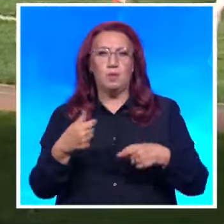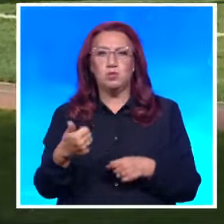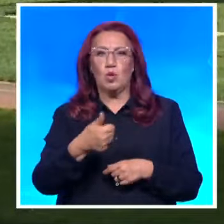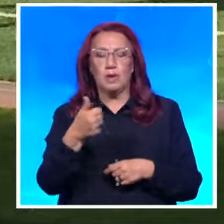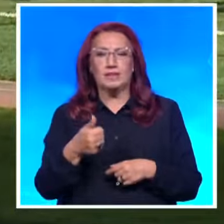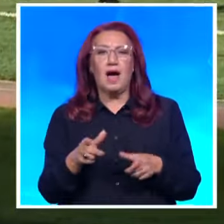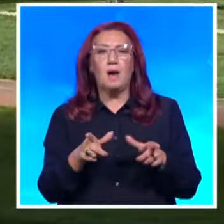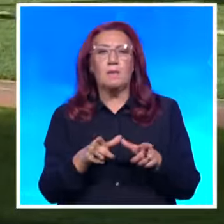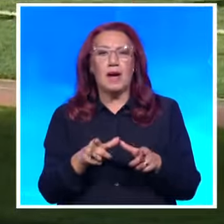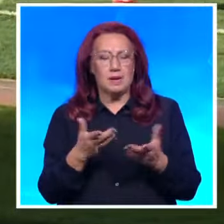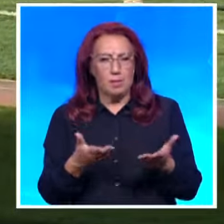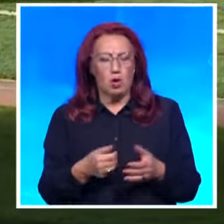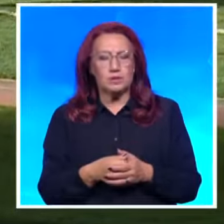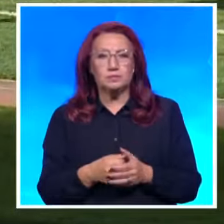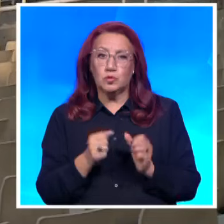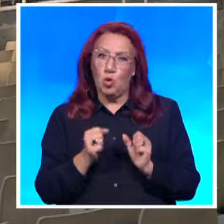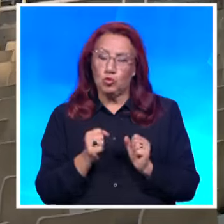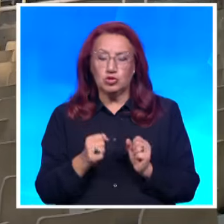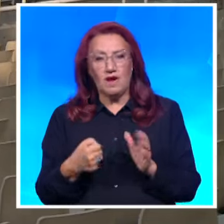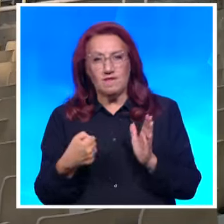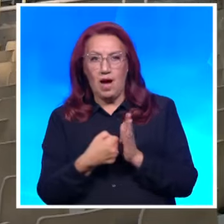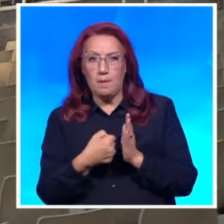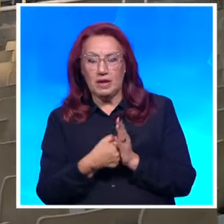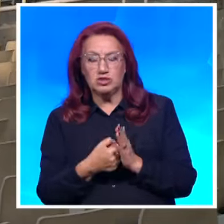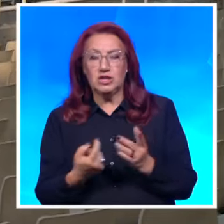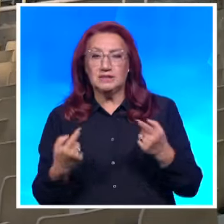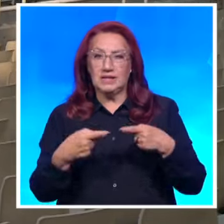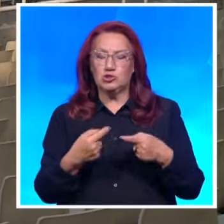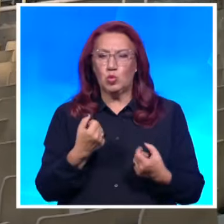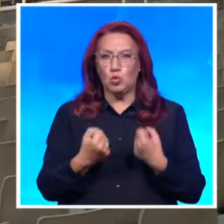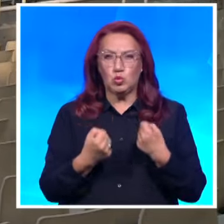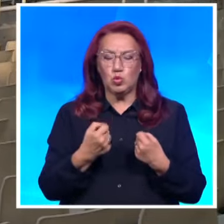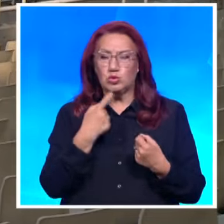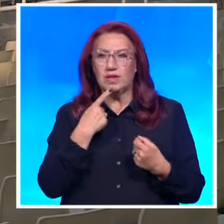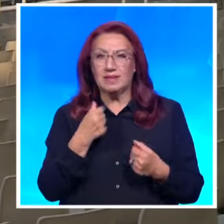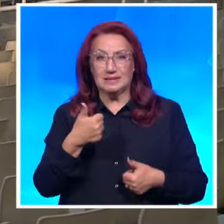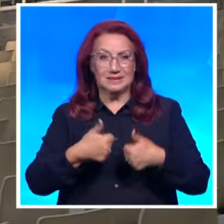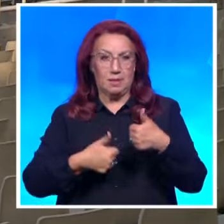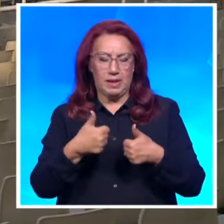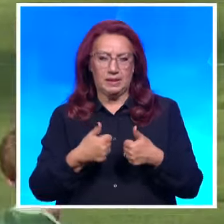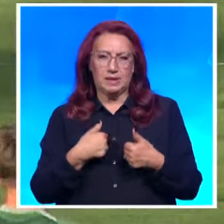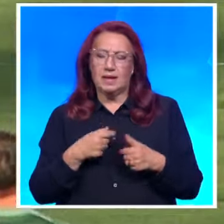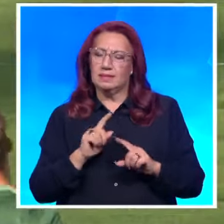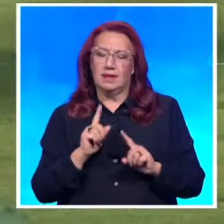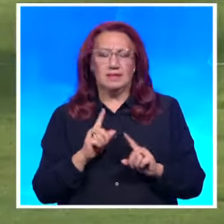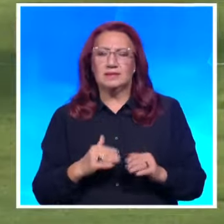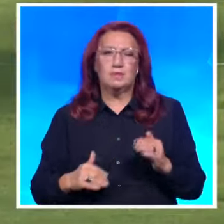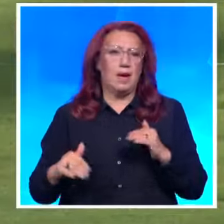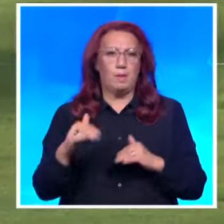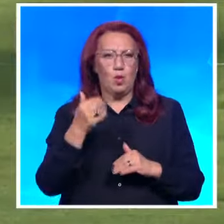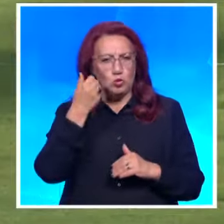много силни страни. Очакват ни мачове срещу труден съперник. Никога не сме казвали, че сме по-добри и не подценяваме